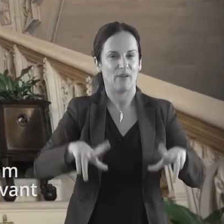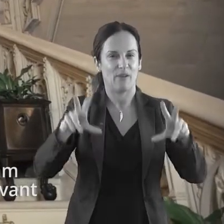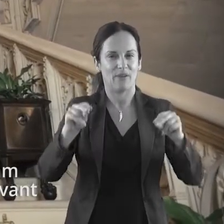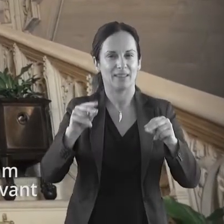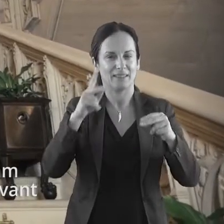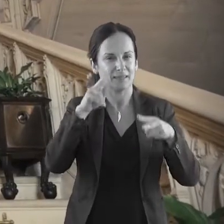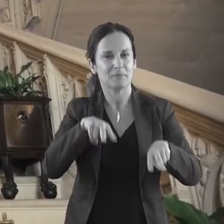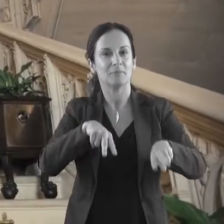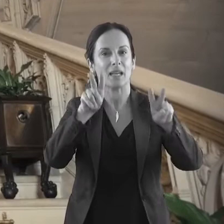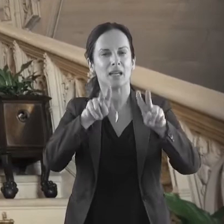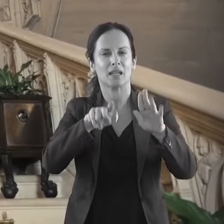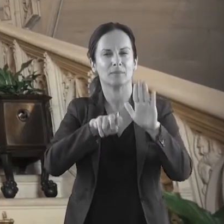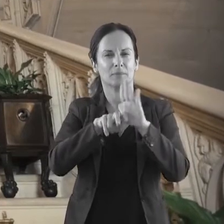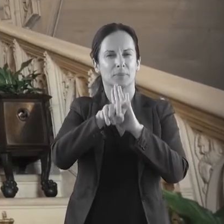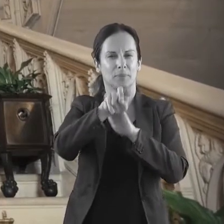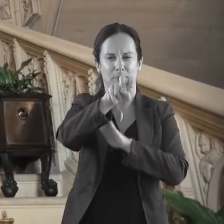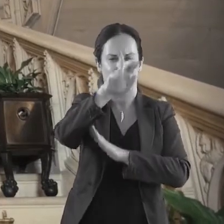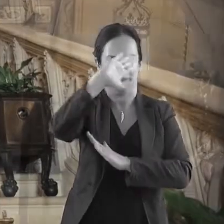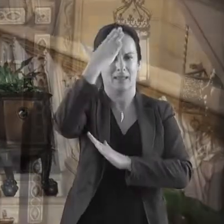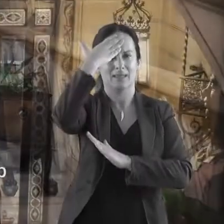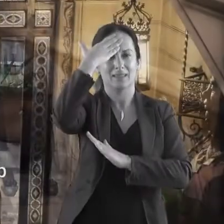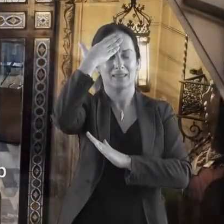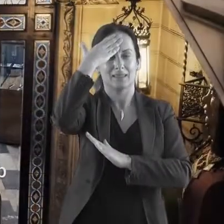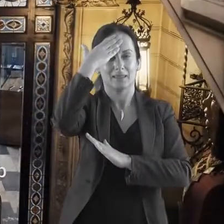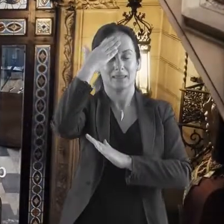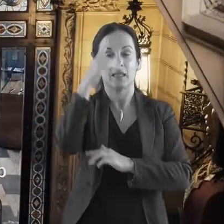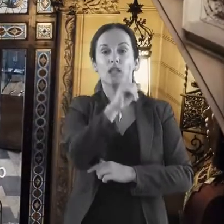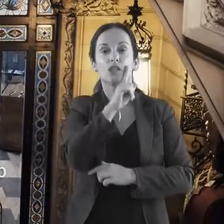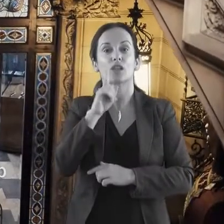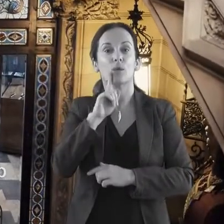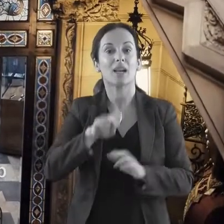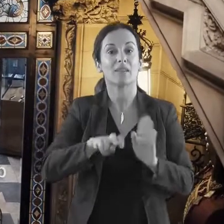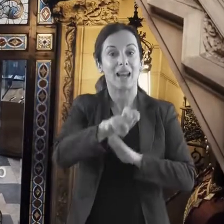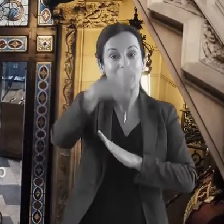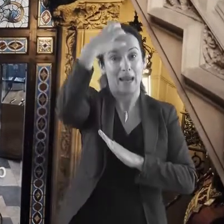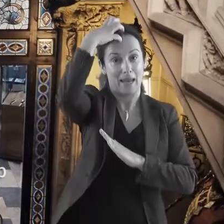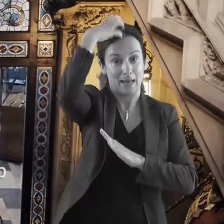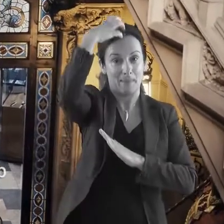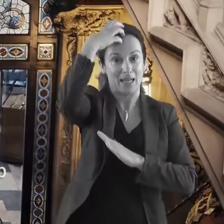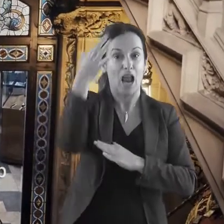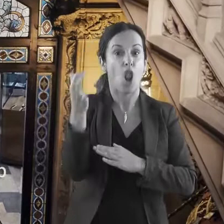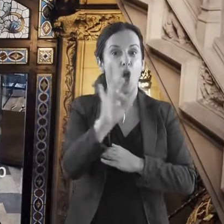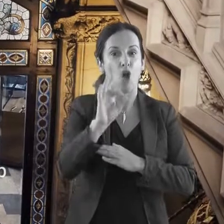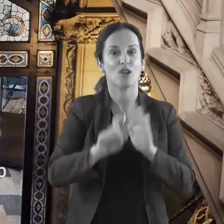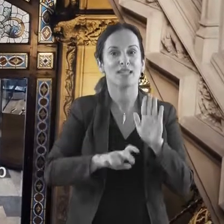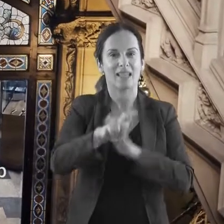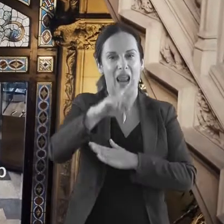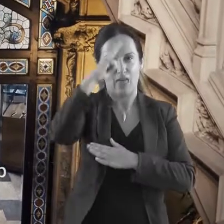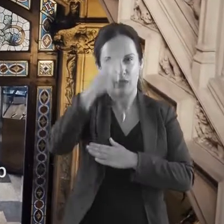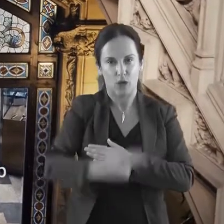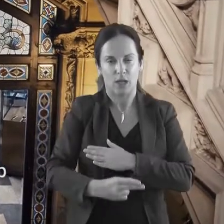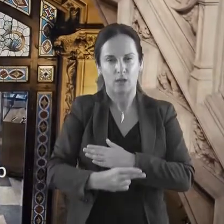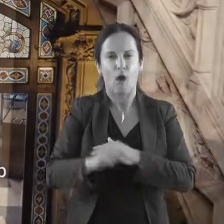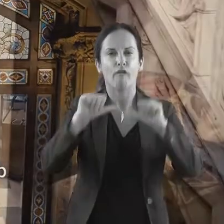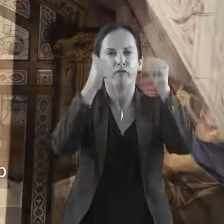davant nosaltres. També anomenada escala d'honor, presenta una estructura de caixa tancada amb cot central que es